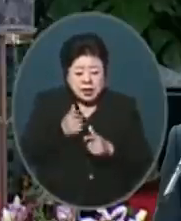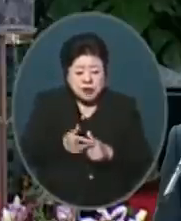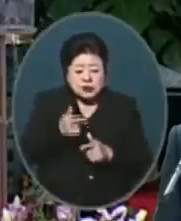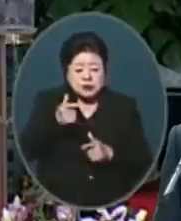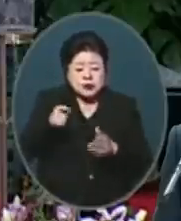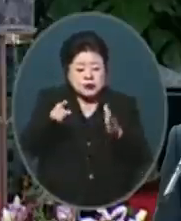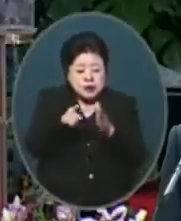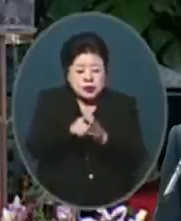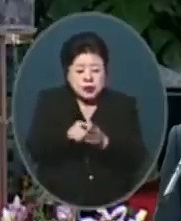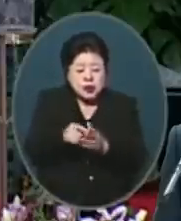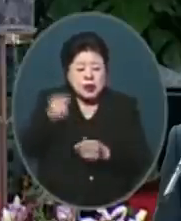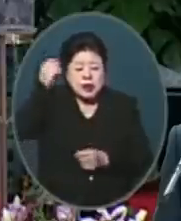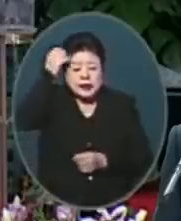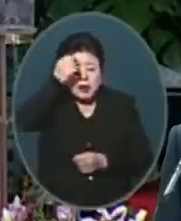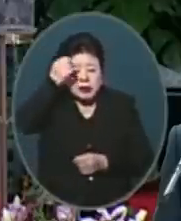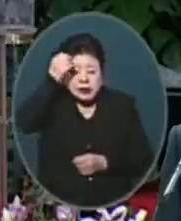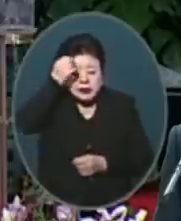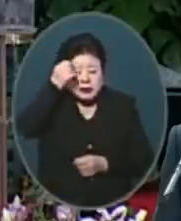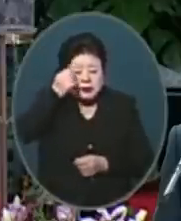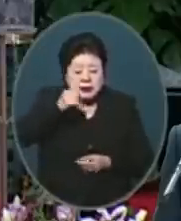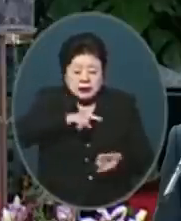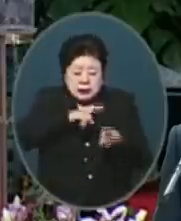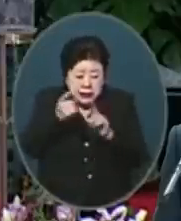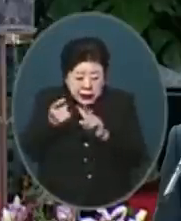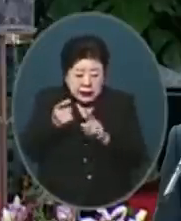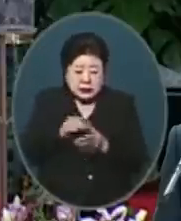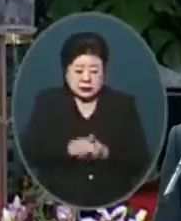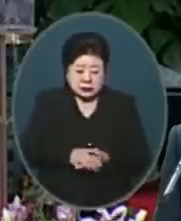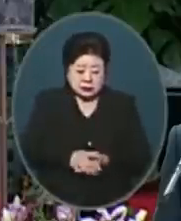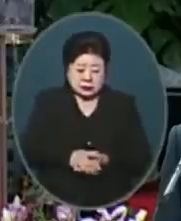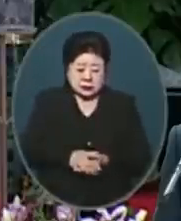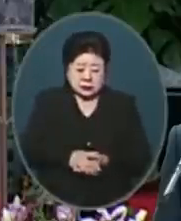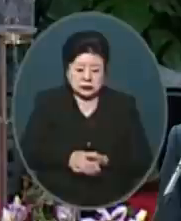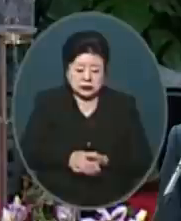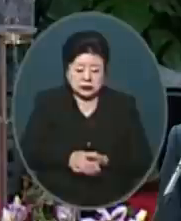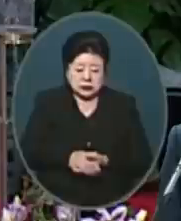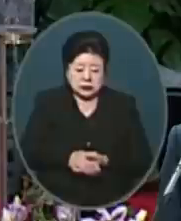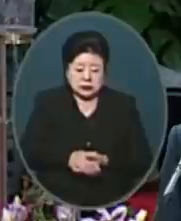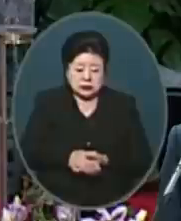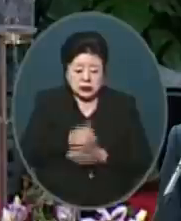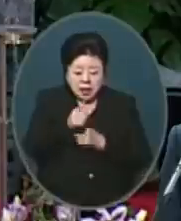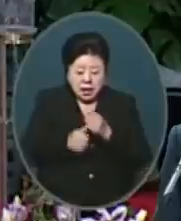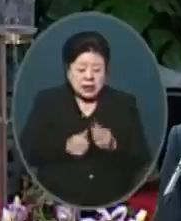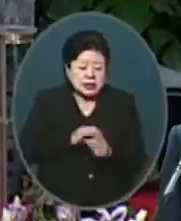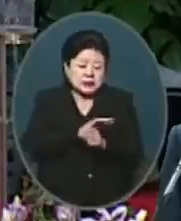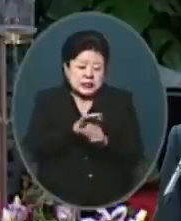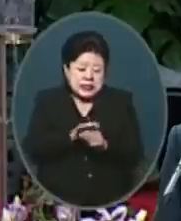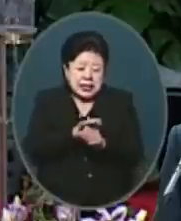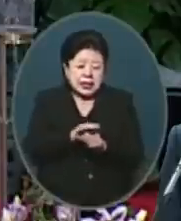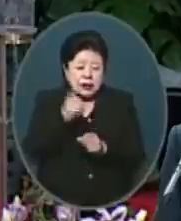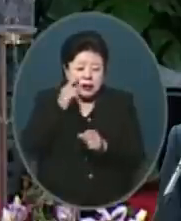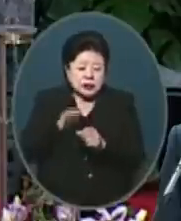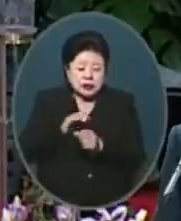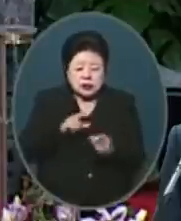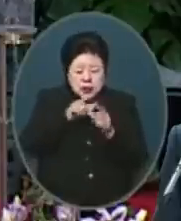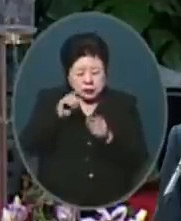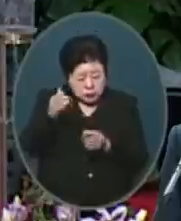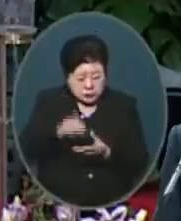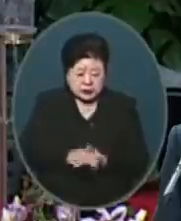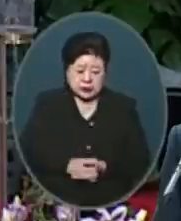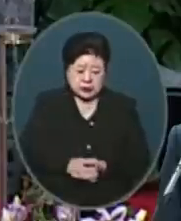예수님을 믿고 그 영이 살아나면 이처럼 하나님을 사랑하고 섬기는 삶을 살게 되는